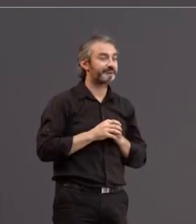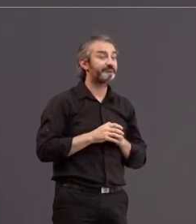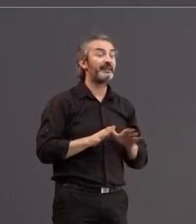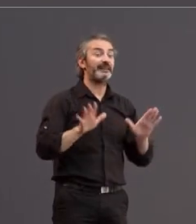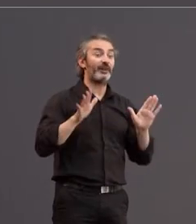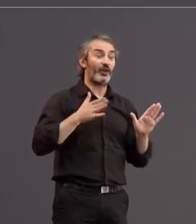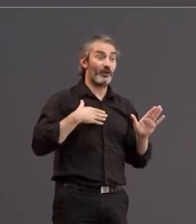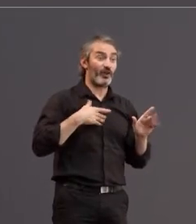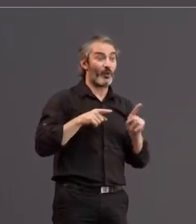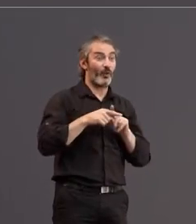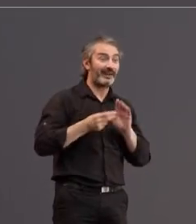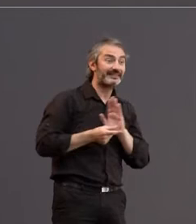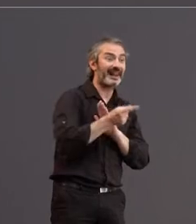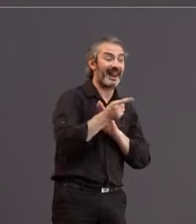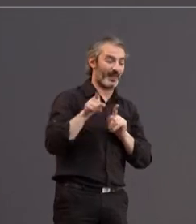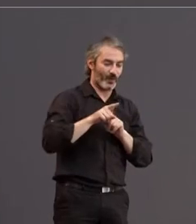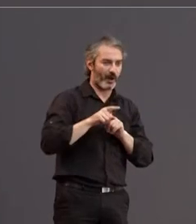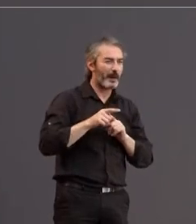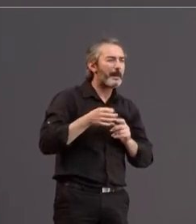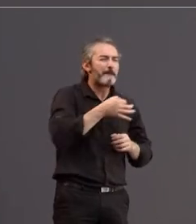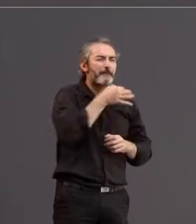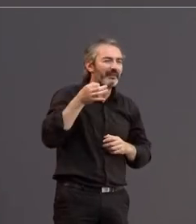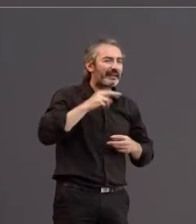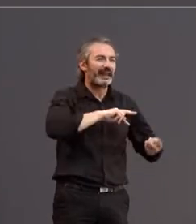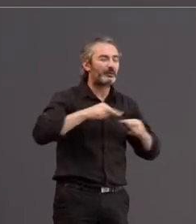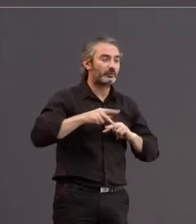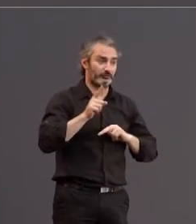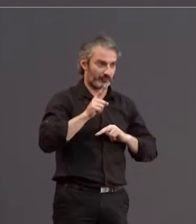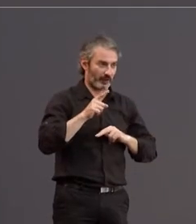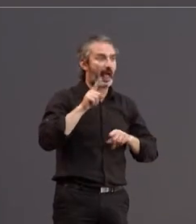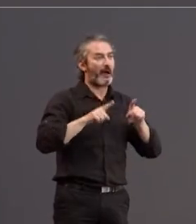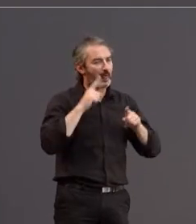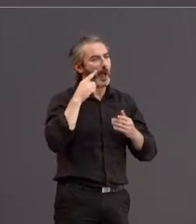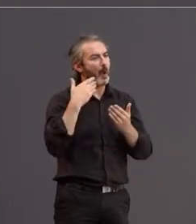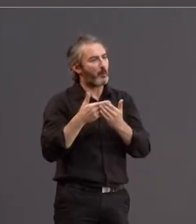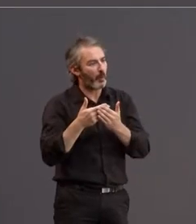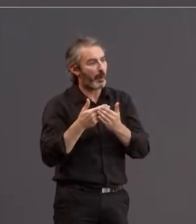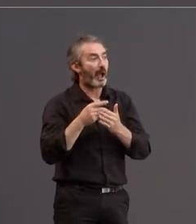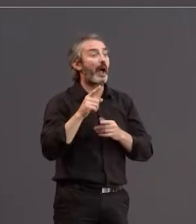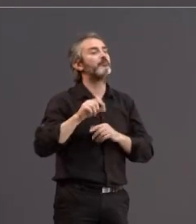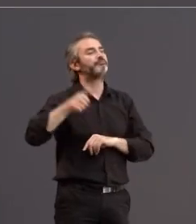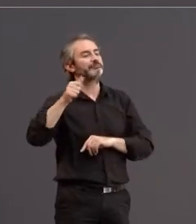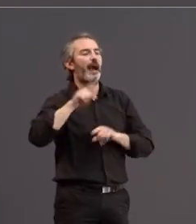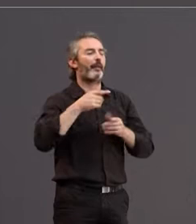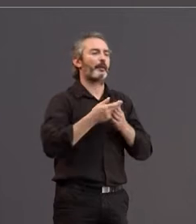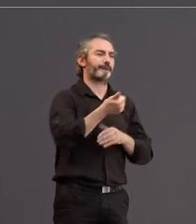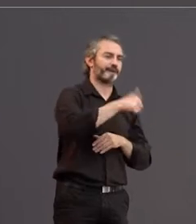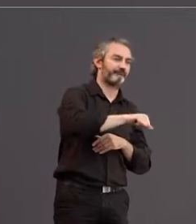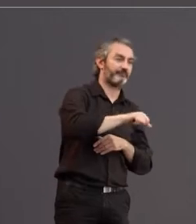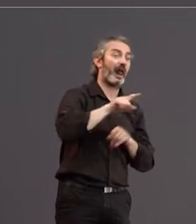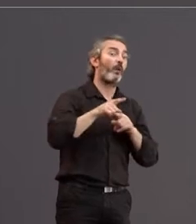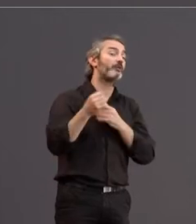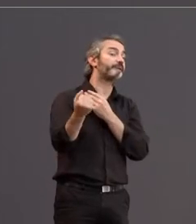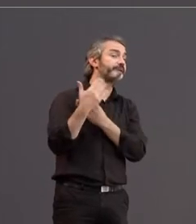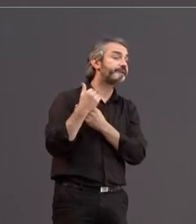tampoc no vaig sortir de la carrera traduint perfectament. Passava algunes proves, d'altres no, però algunes agències m'anaven